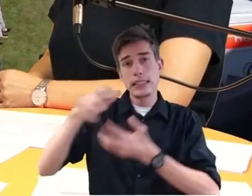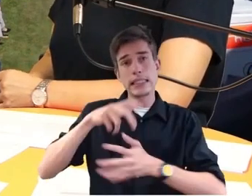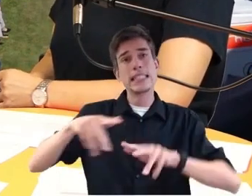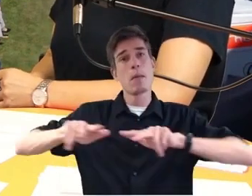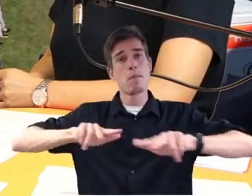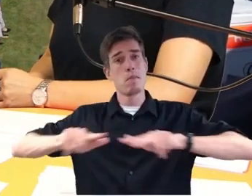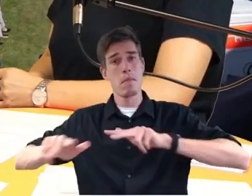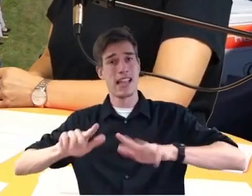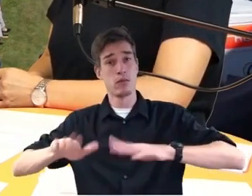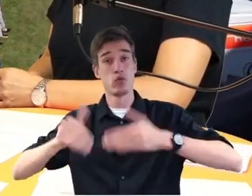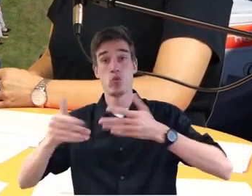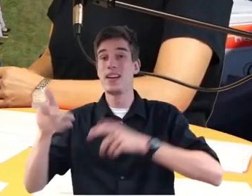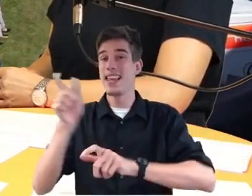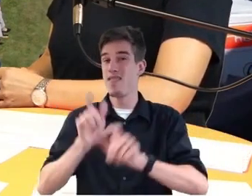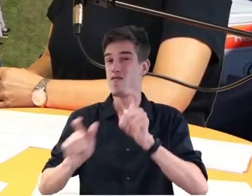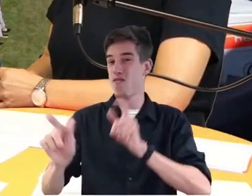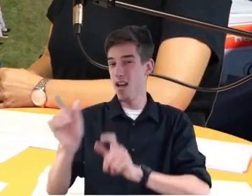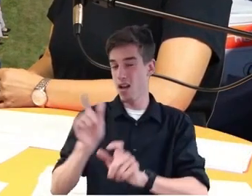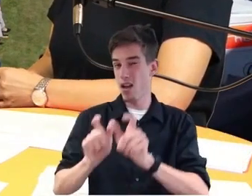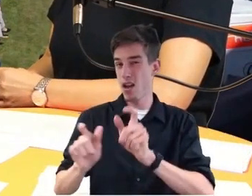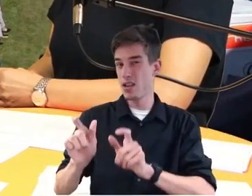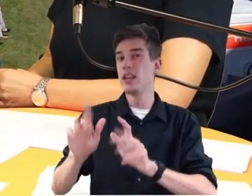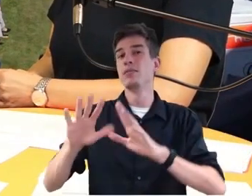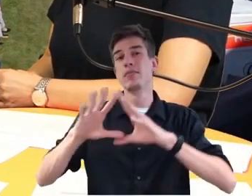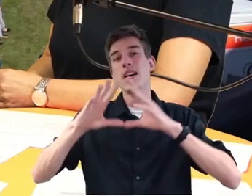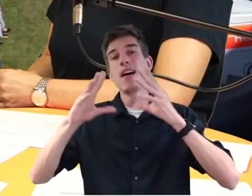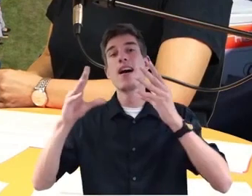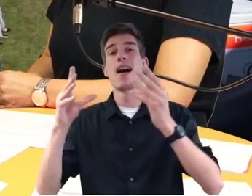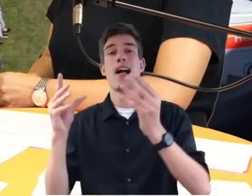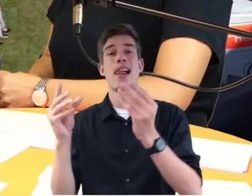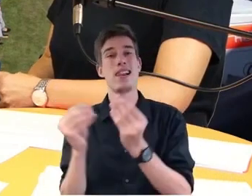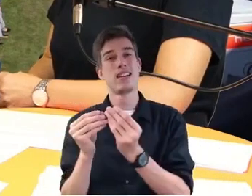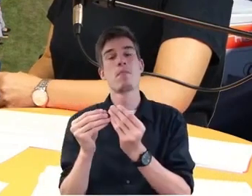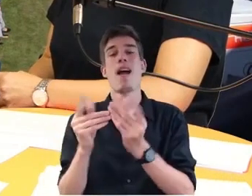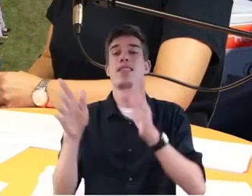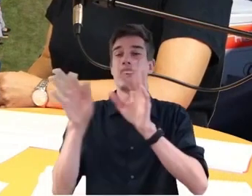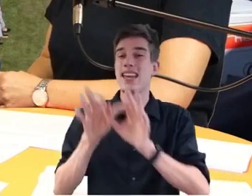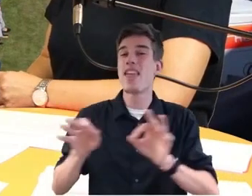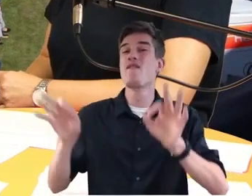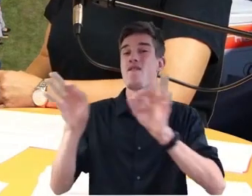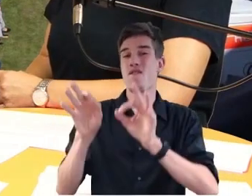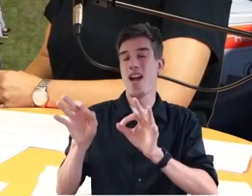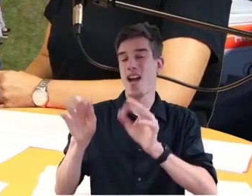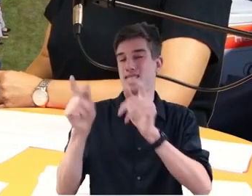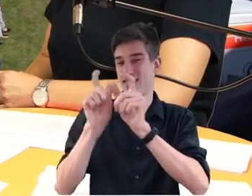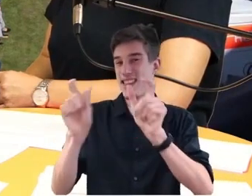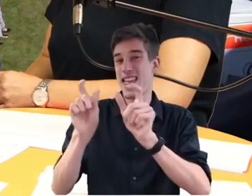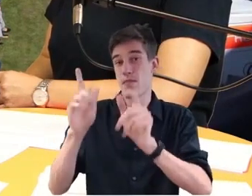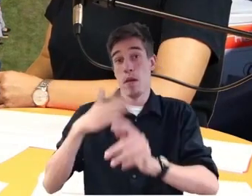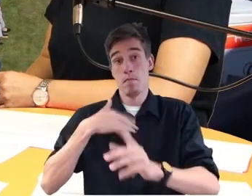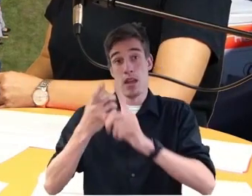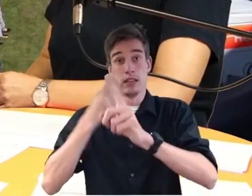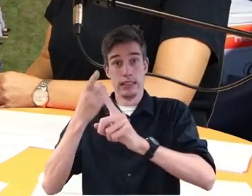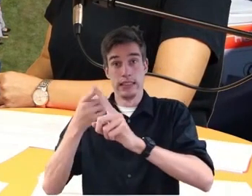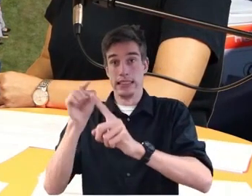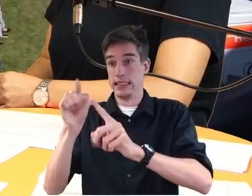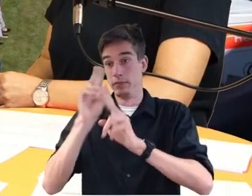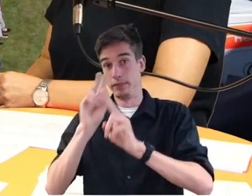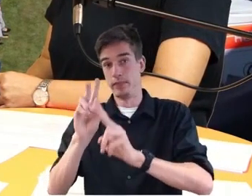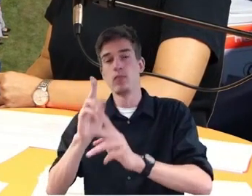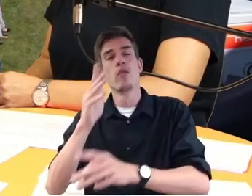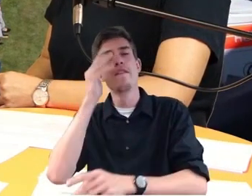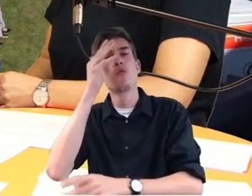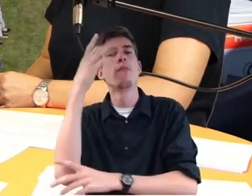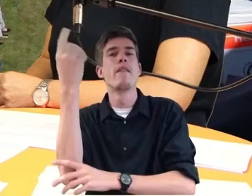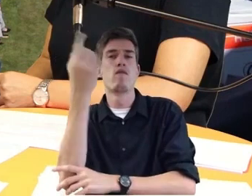gefahrenabwehr den sogenannten oliver seitz ansatz also den all gefahren ansatz und das kann man ungefähr so erklären wie bei der feuerwehr